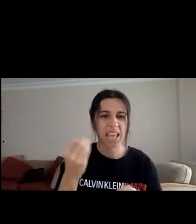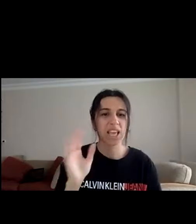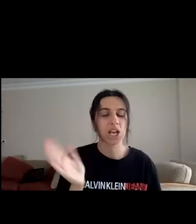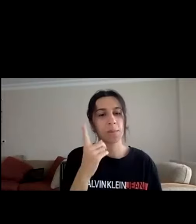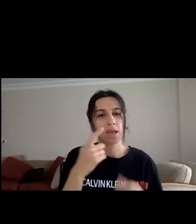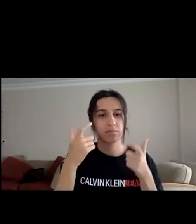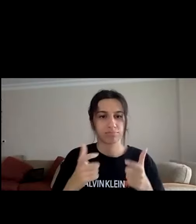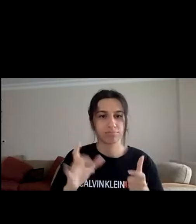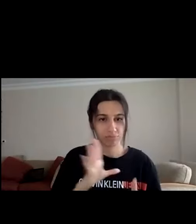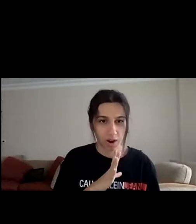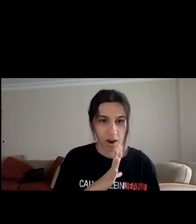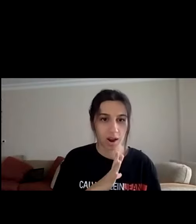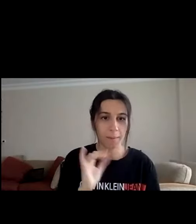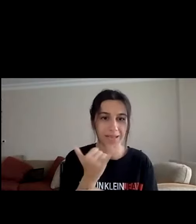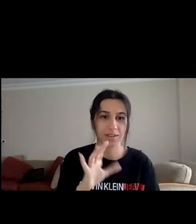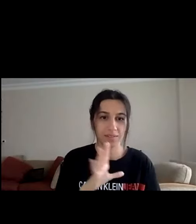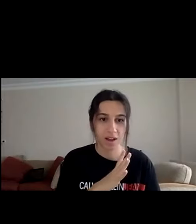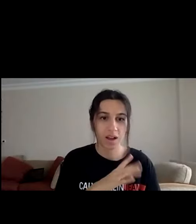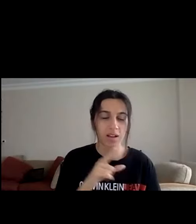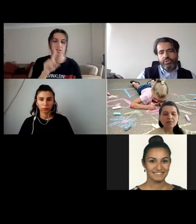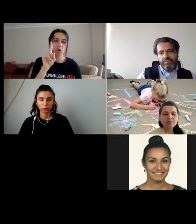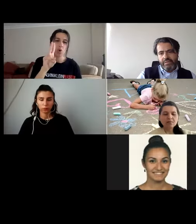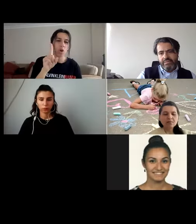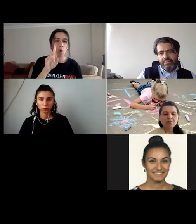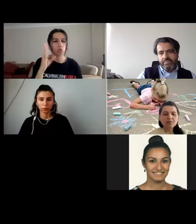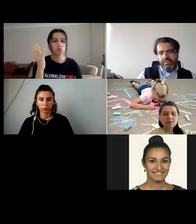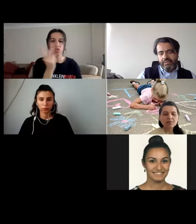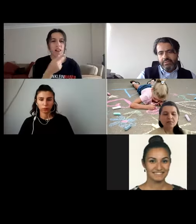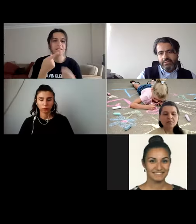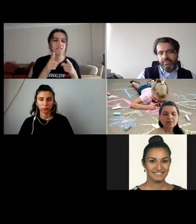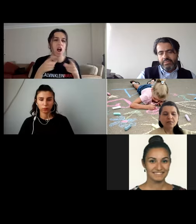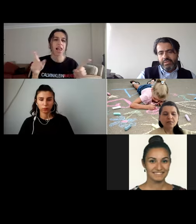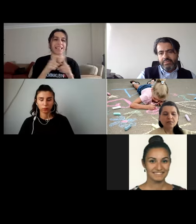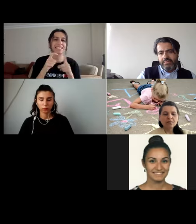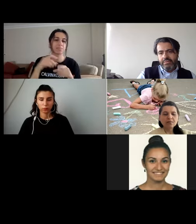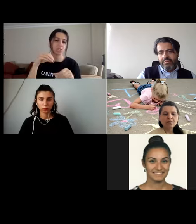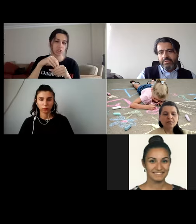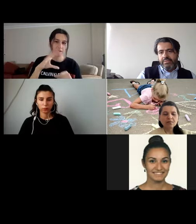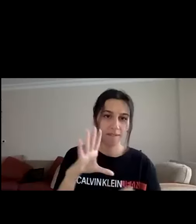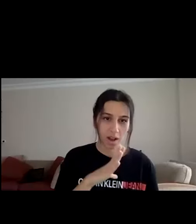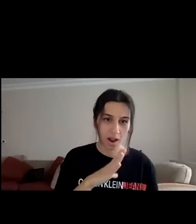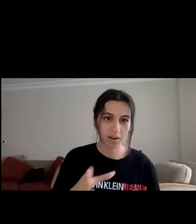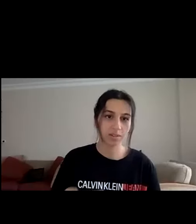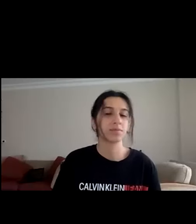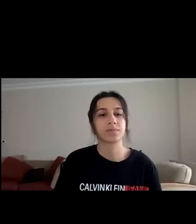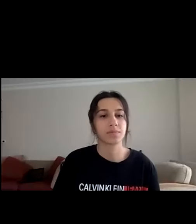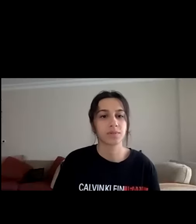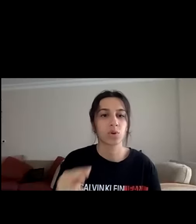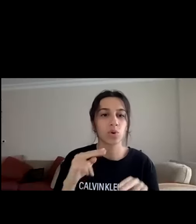var. Burası yaklaşık 12-13 tane farklı disiplinin bir arada çalıştığı bir alan.